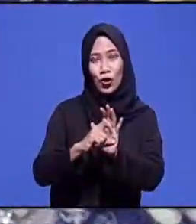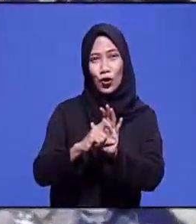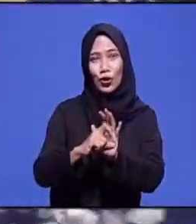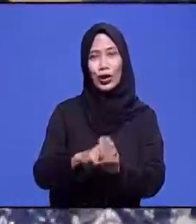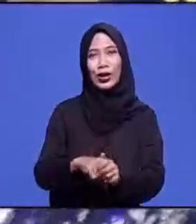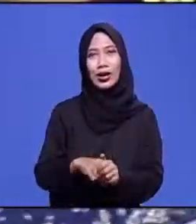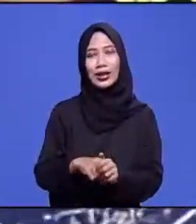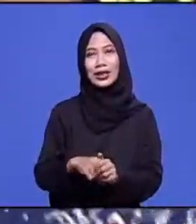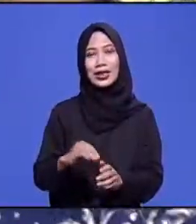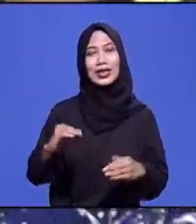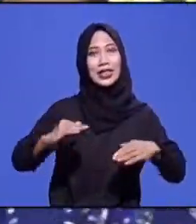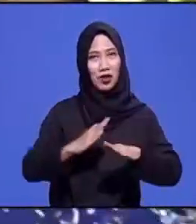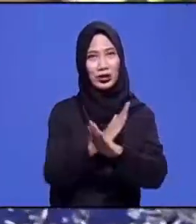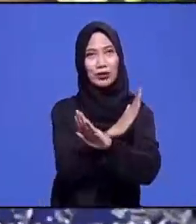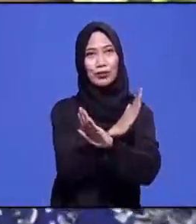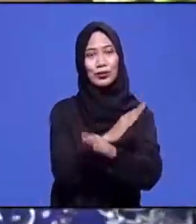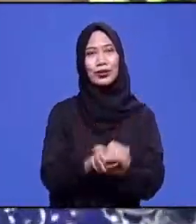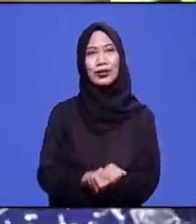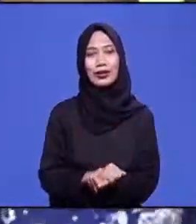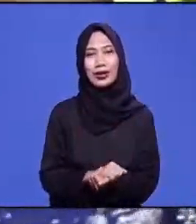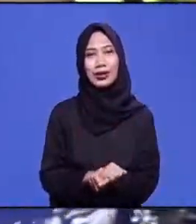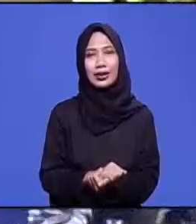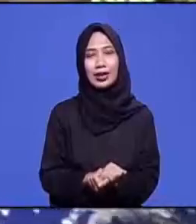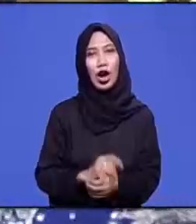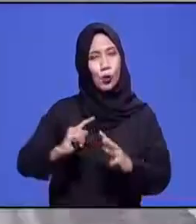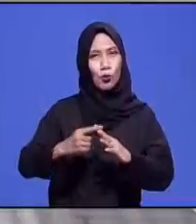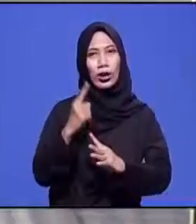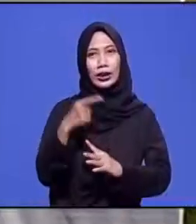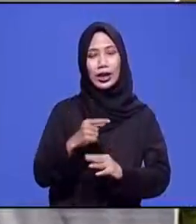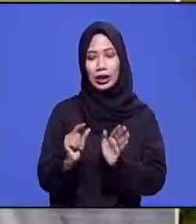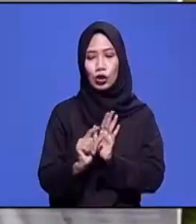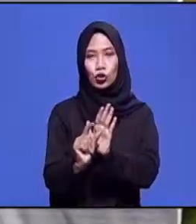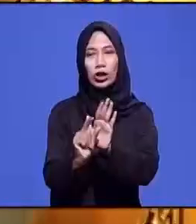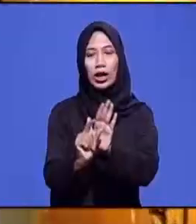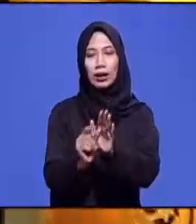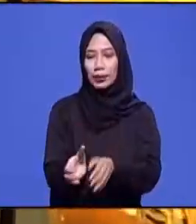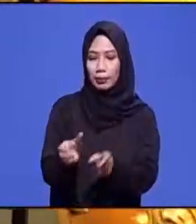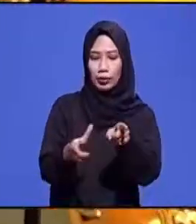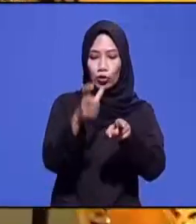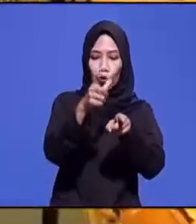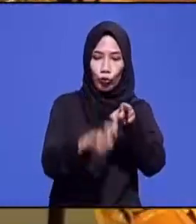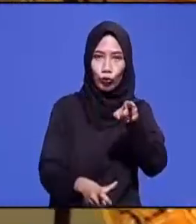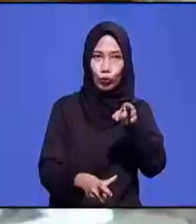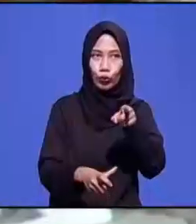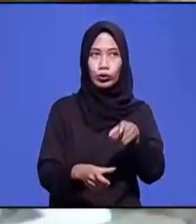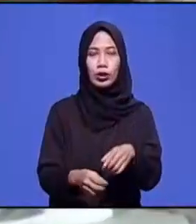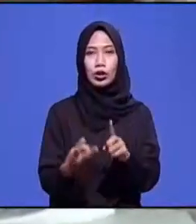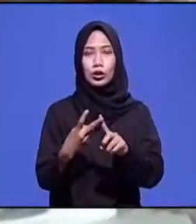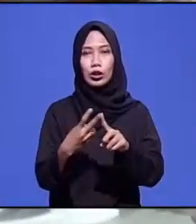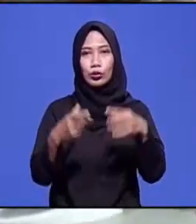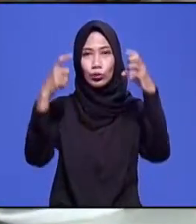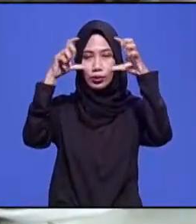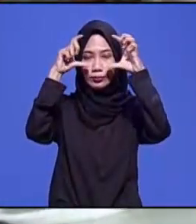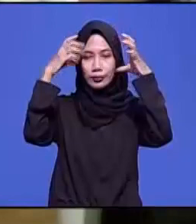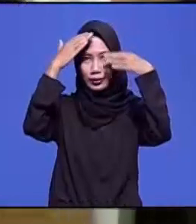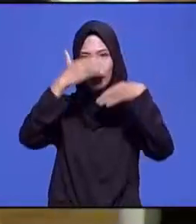ASPEDI DPW Jawa Timur. Protokol kesehatan diperlakukan mulai dari undangan berbarcode, kewajiban menggunakan perlengkapan alat pelindung diri,